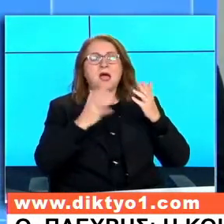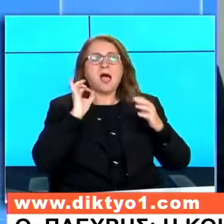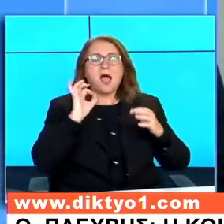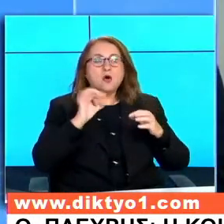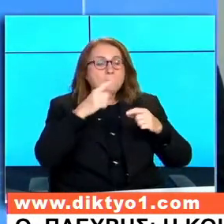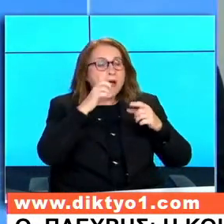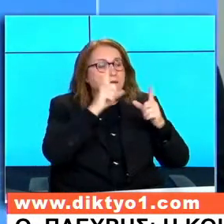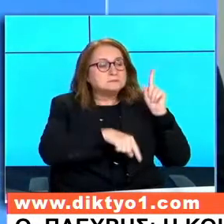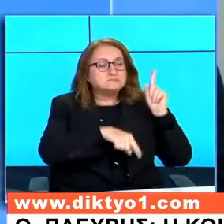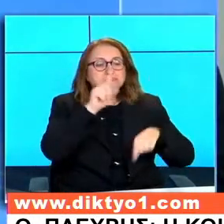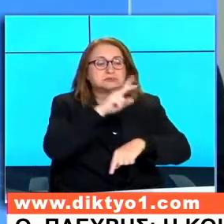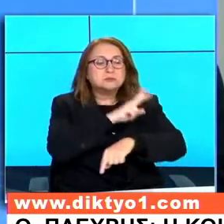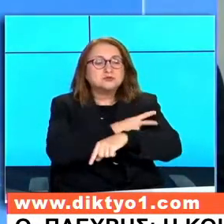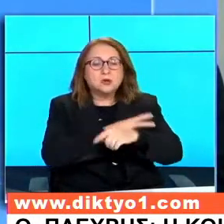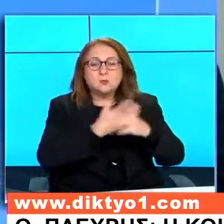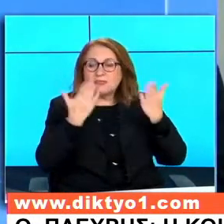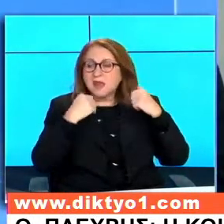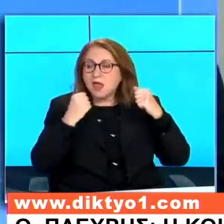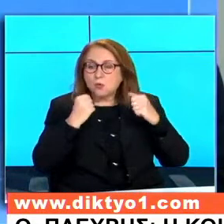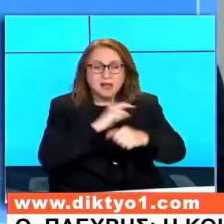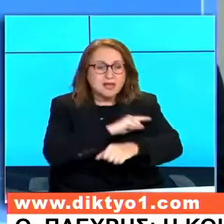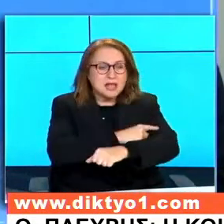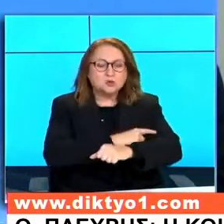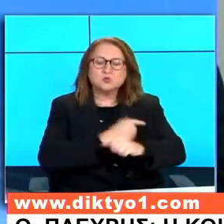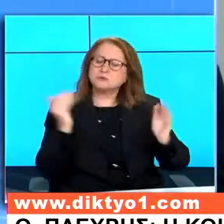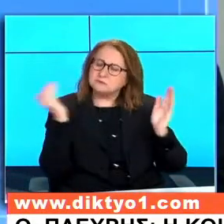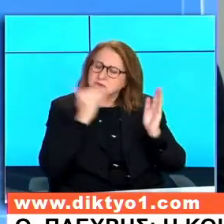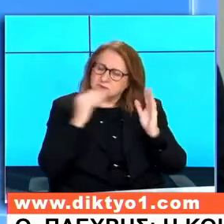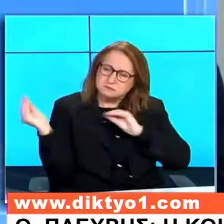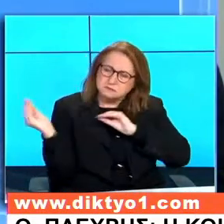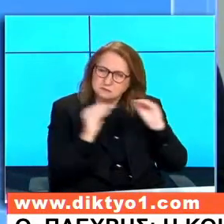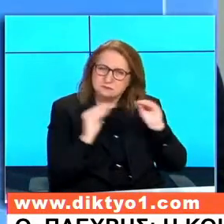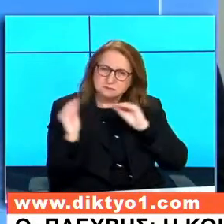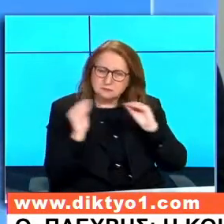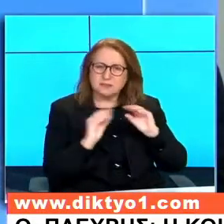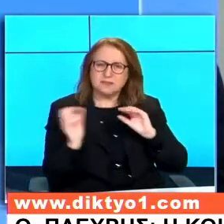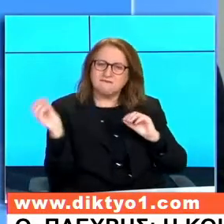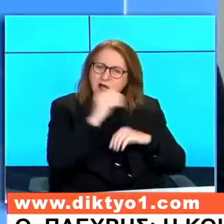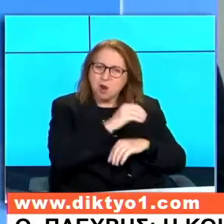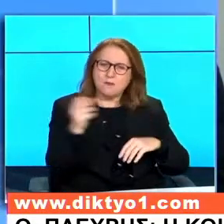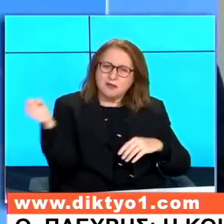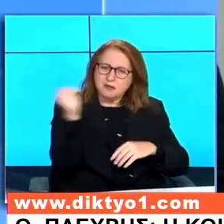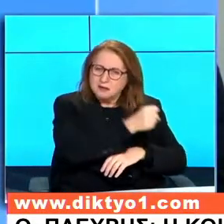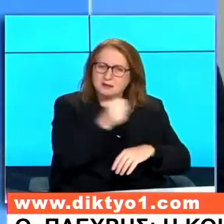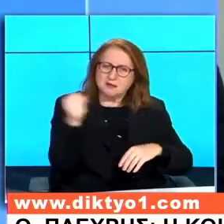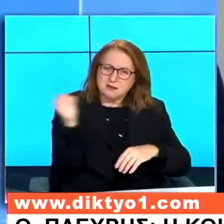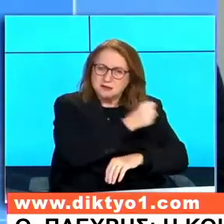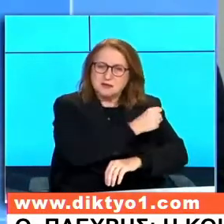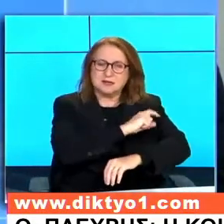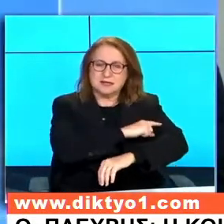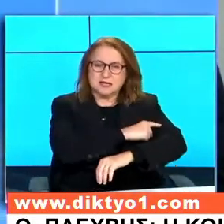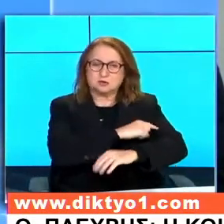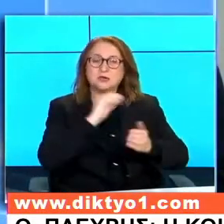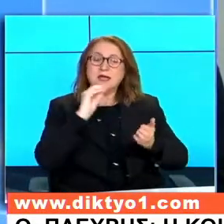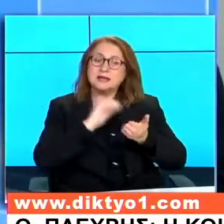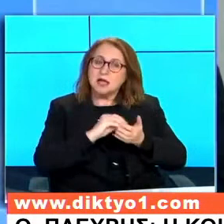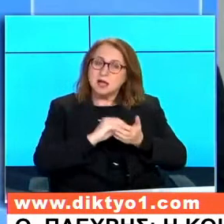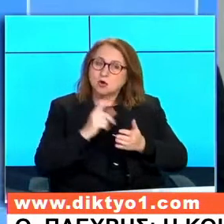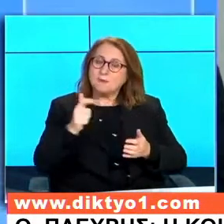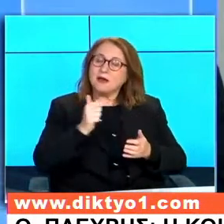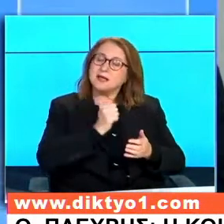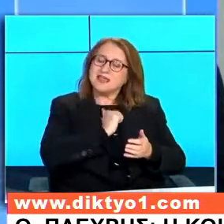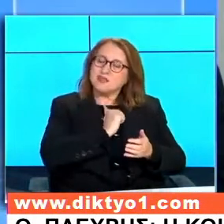οποία δημιουργήθηκαν και στο σκέλος της συνεργασίας με τις ιδιωτικές κλινικές που μας έχουν δώσει το σύνολο